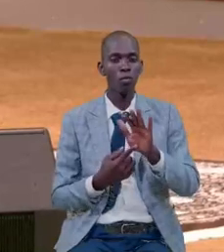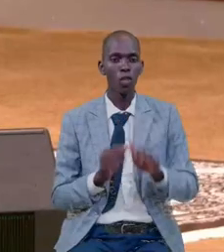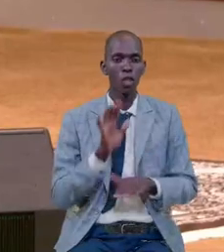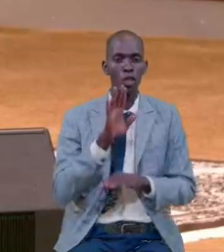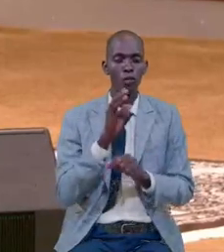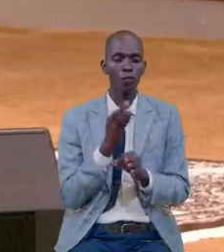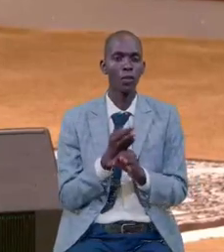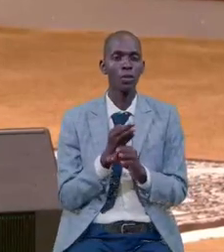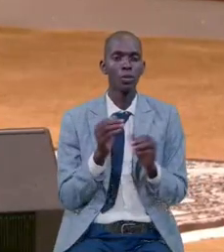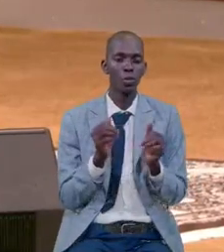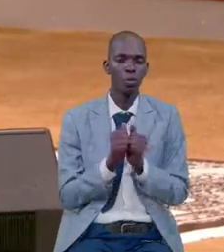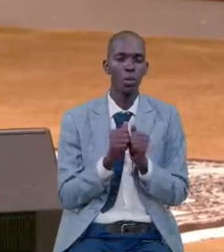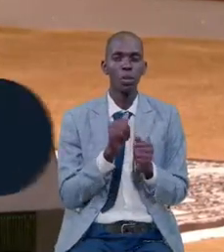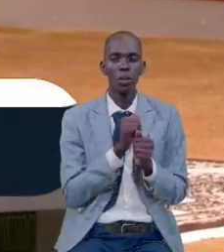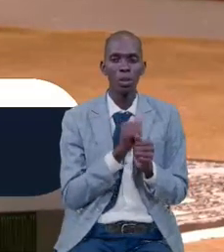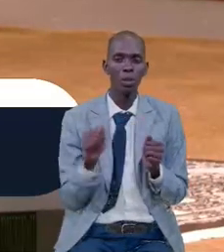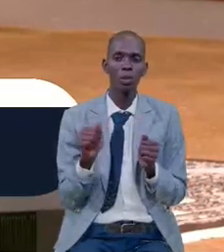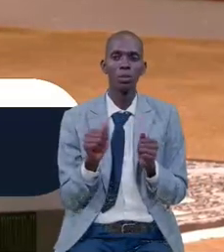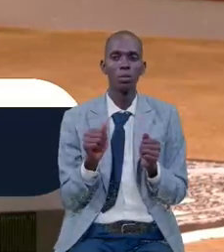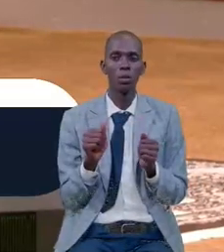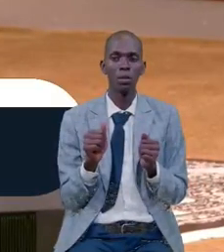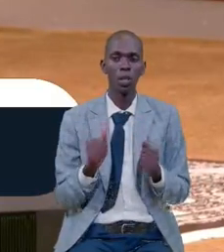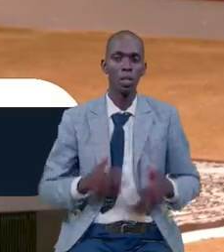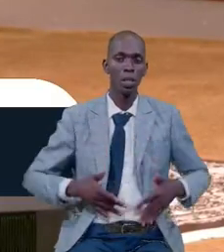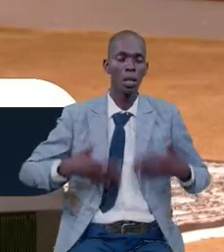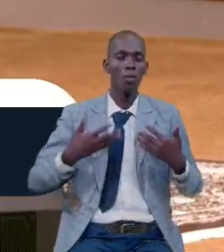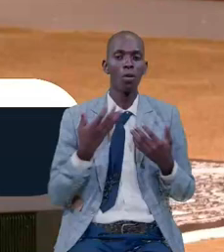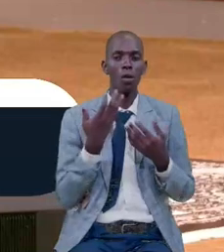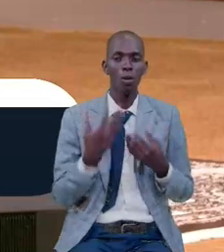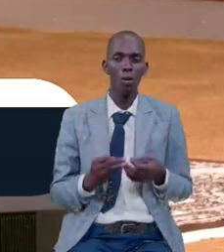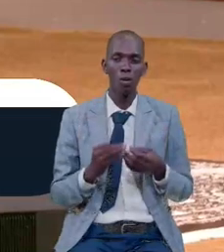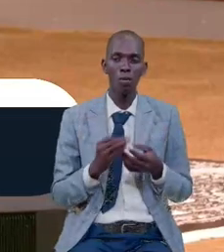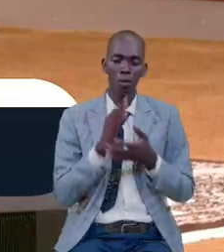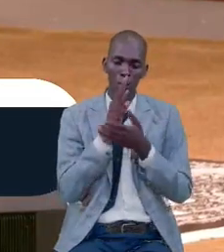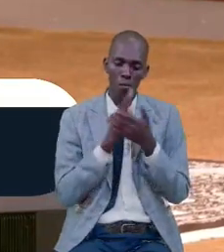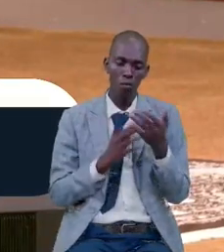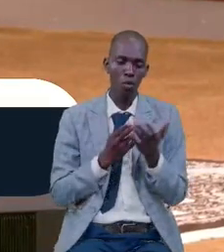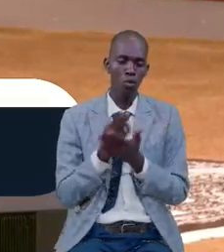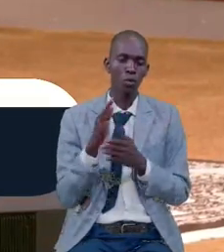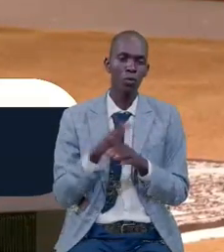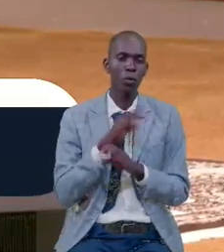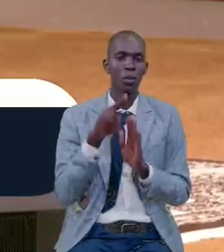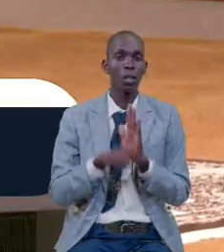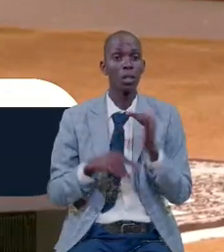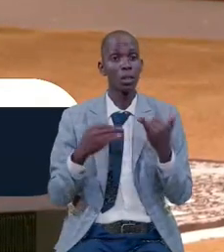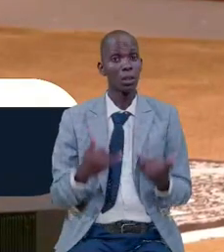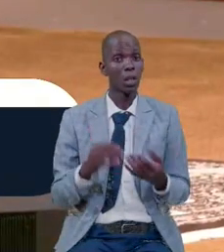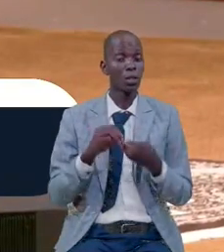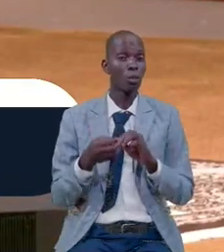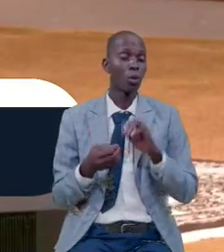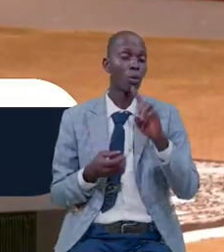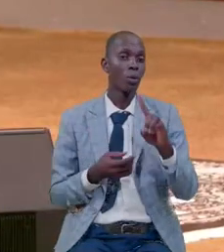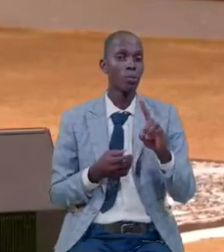foi par une vie de noble véracité. Voyons, numéro 1